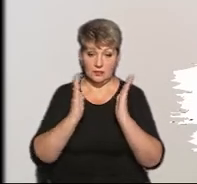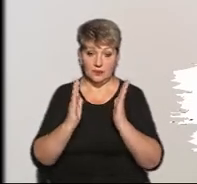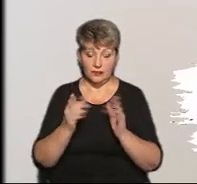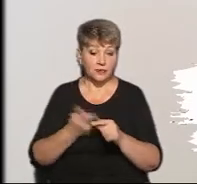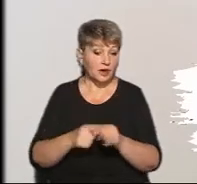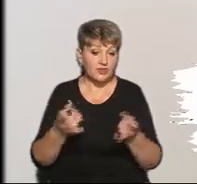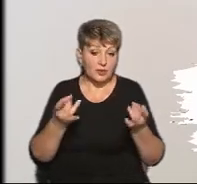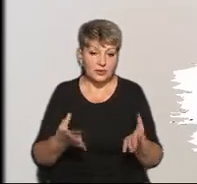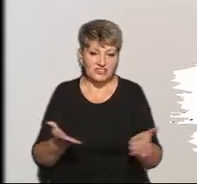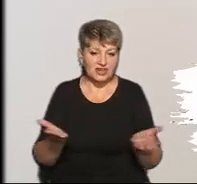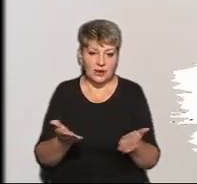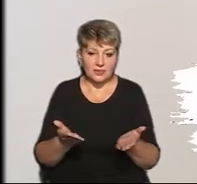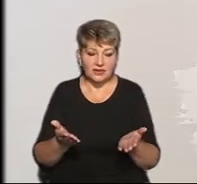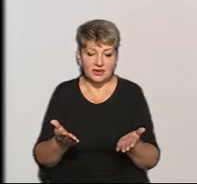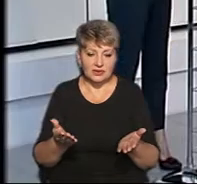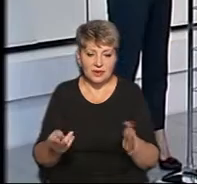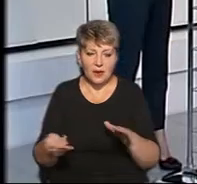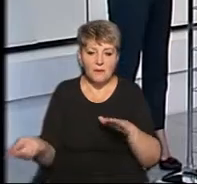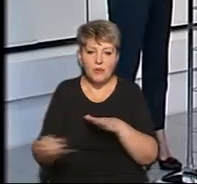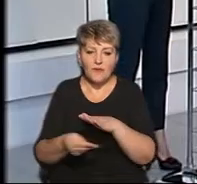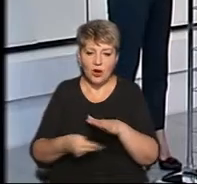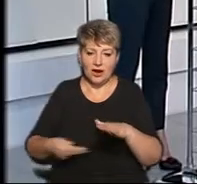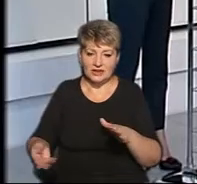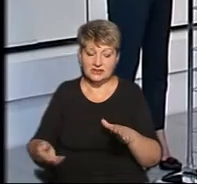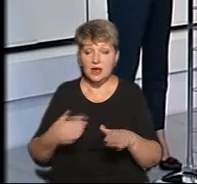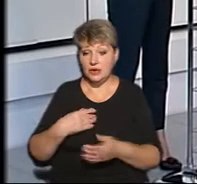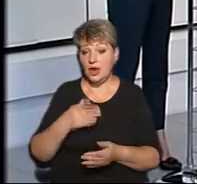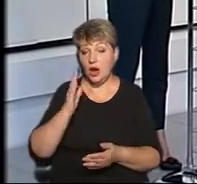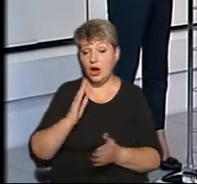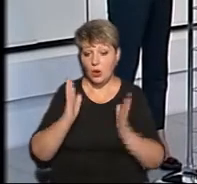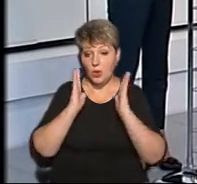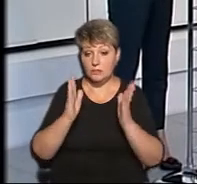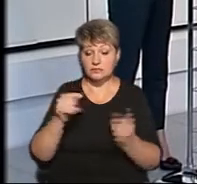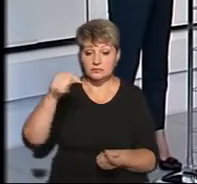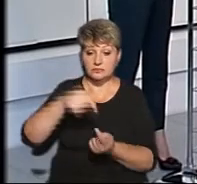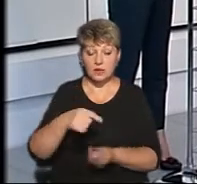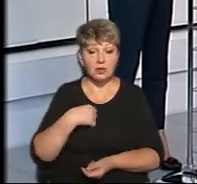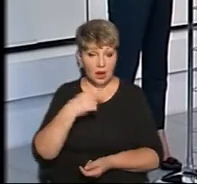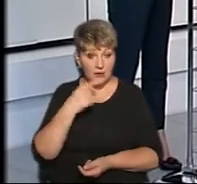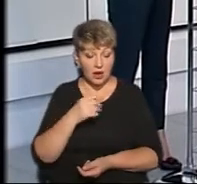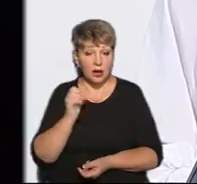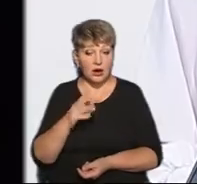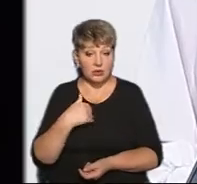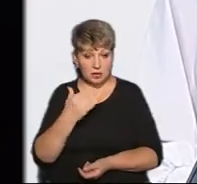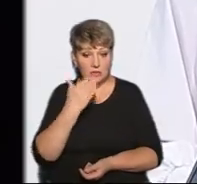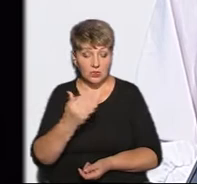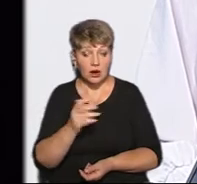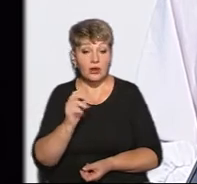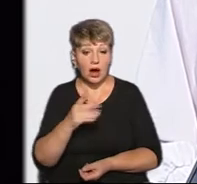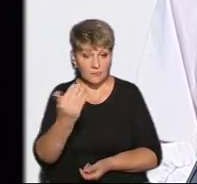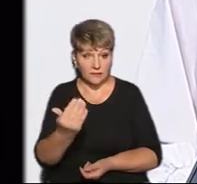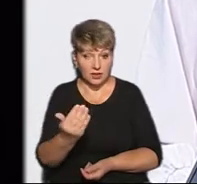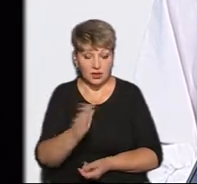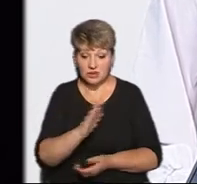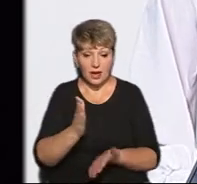це просто інформаційне кілерство з її сторони. Я її конкретно питав, пані Любов, а як ви можете казати, що не проводяться збори, наприклад, збори, якщо